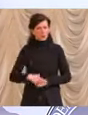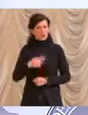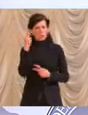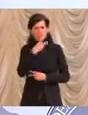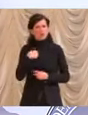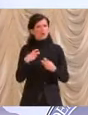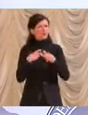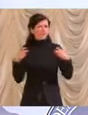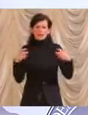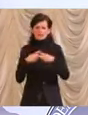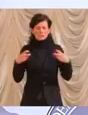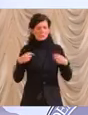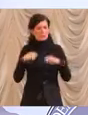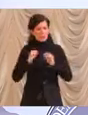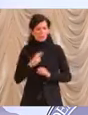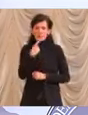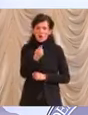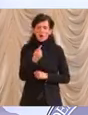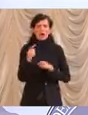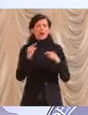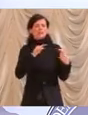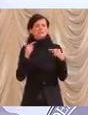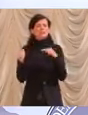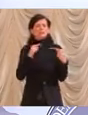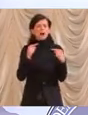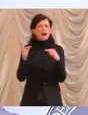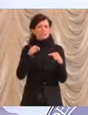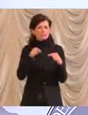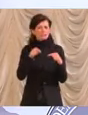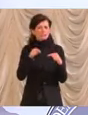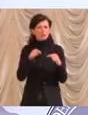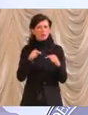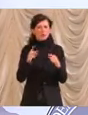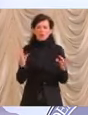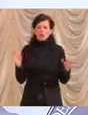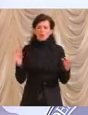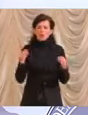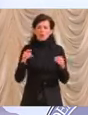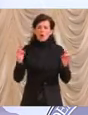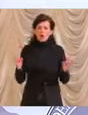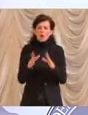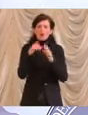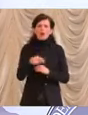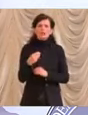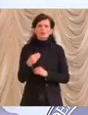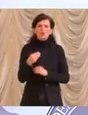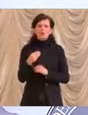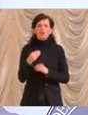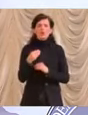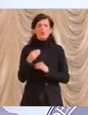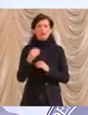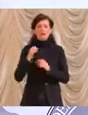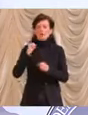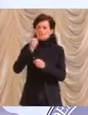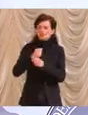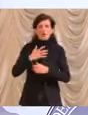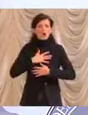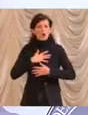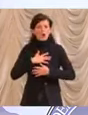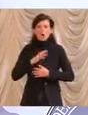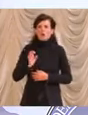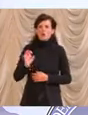i dibattiti di questo mondo, ma qui c'è un appuntamento con la storia. L'Europa deve dimostrare se